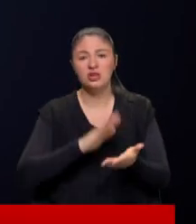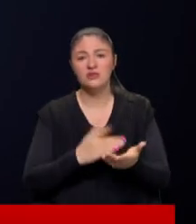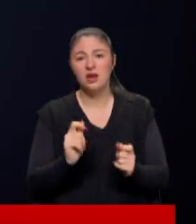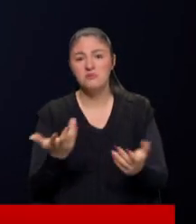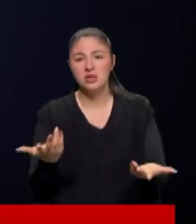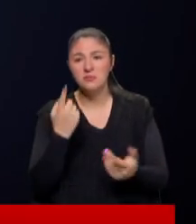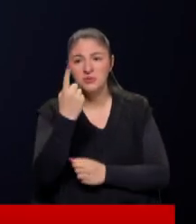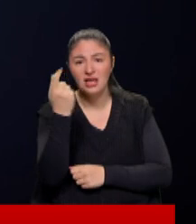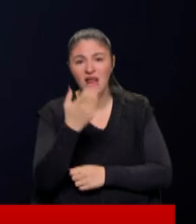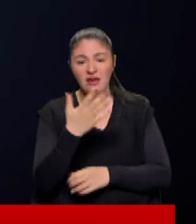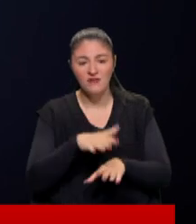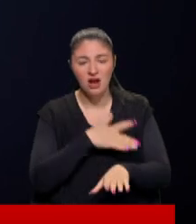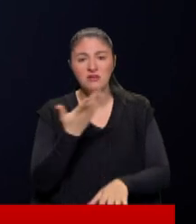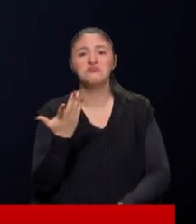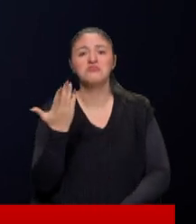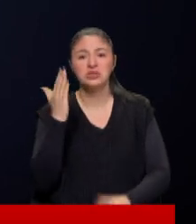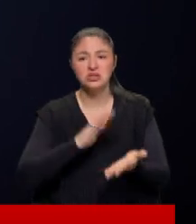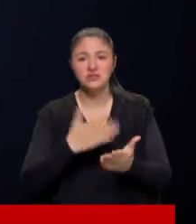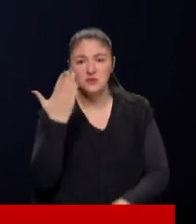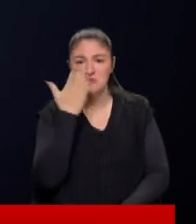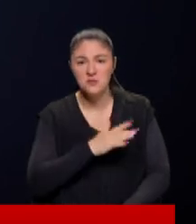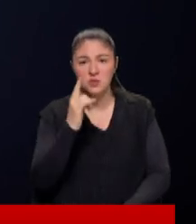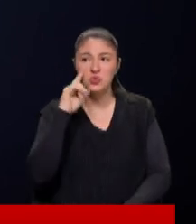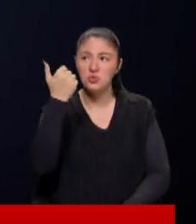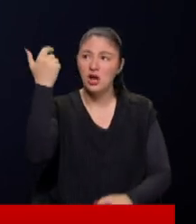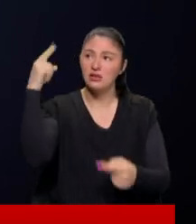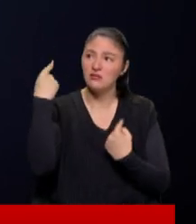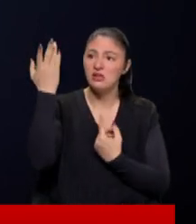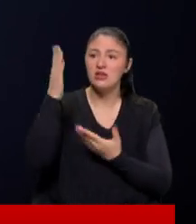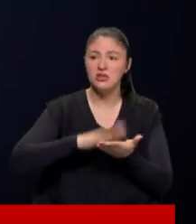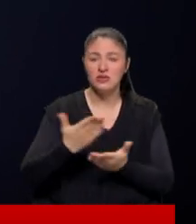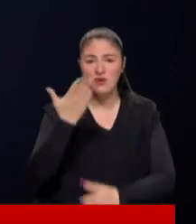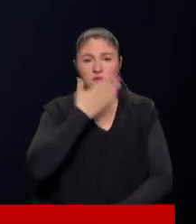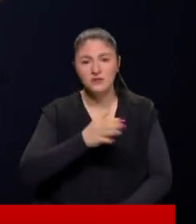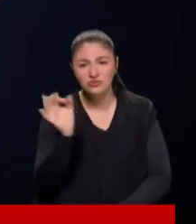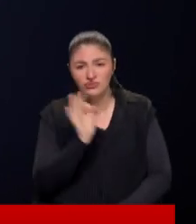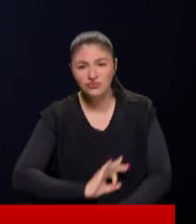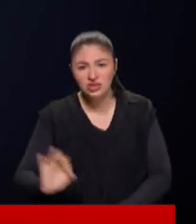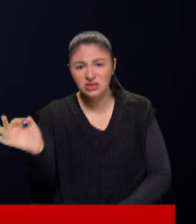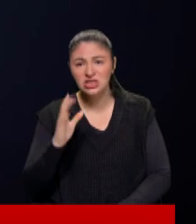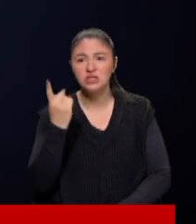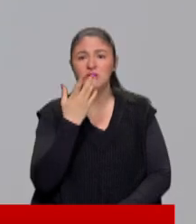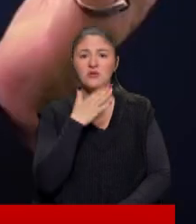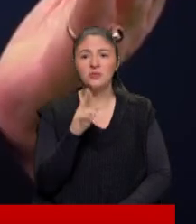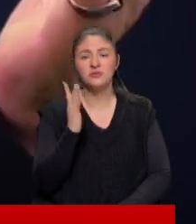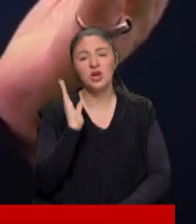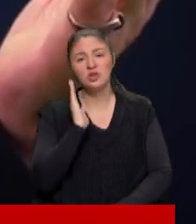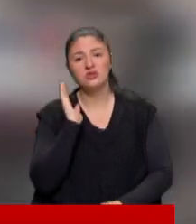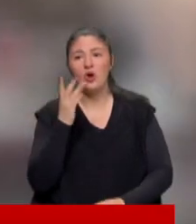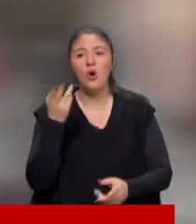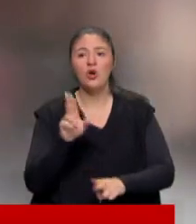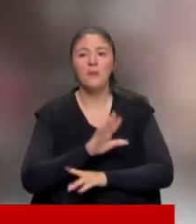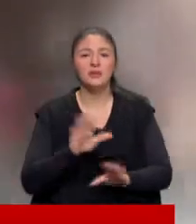istifa etmedi. Bir tane vali istifa etmedi. Bir tane hükümet yetkilisinden istifa eden olmadı. Hiçbir şey yokmuş gibi ya. Ölen